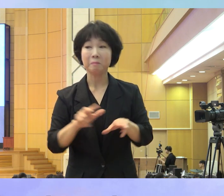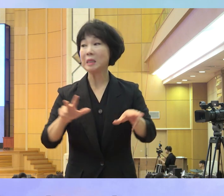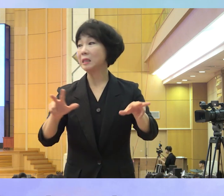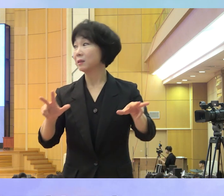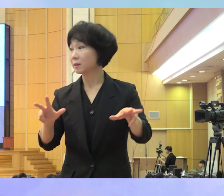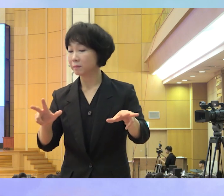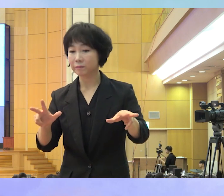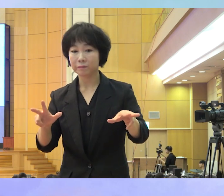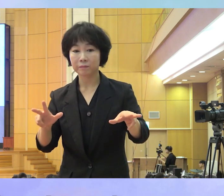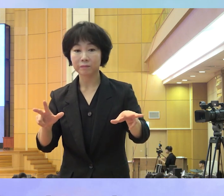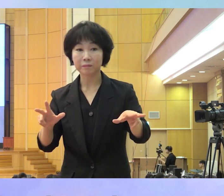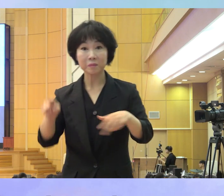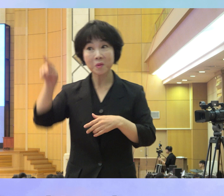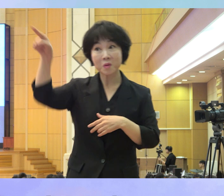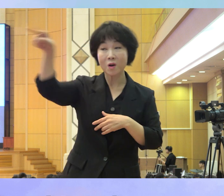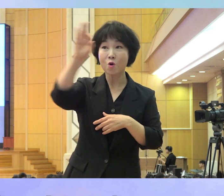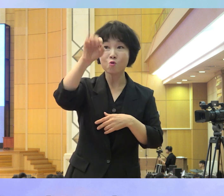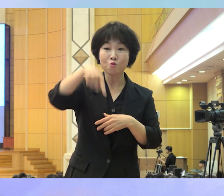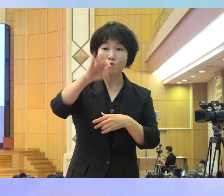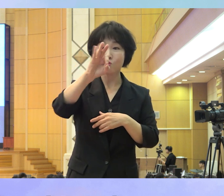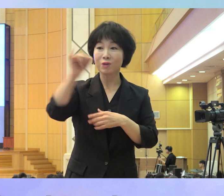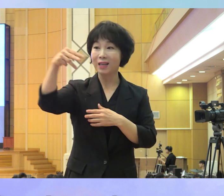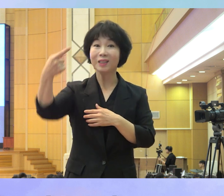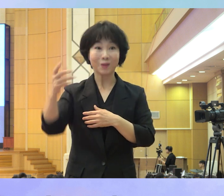지금 우이동 골짜기,